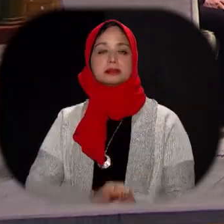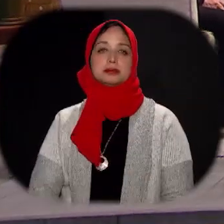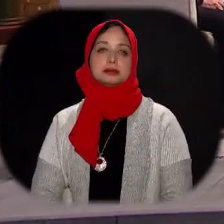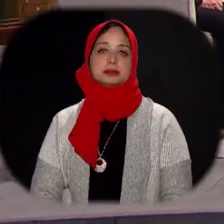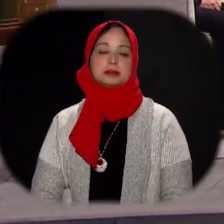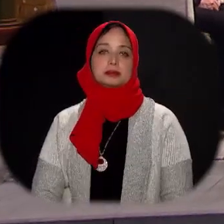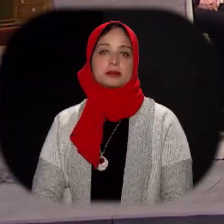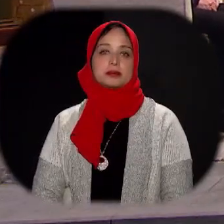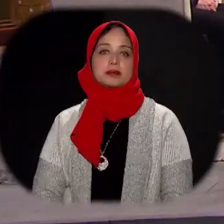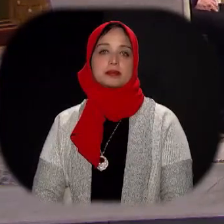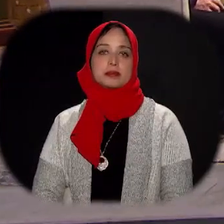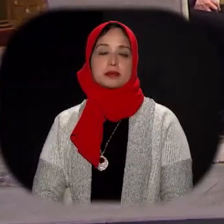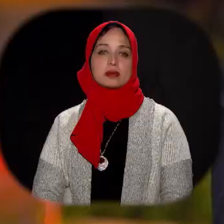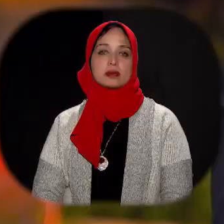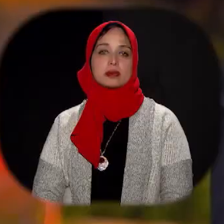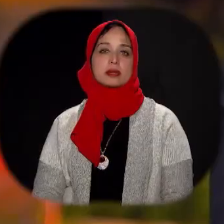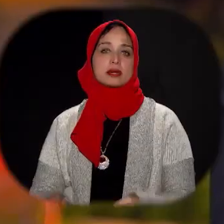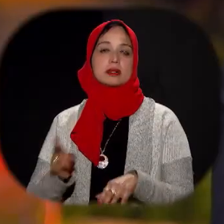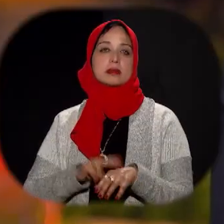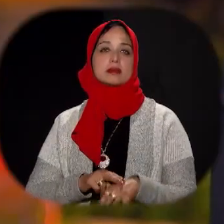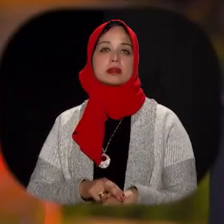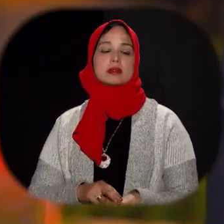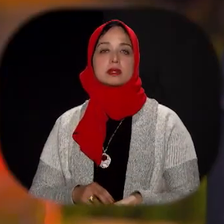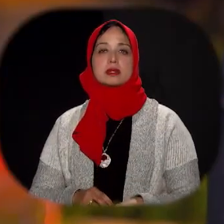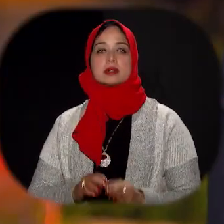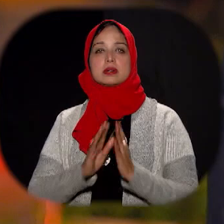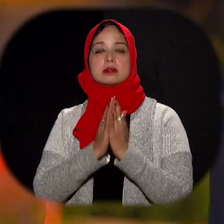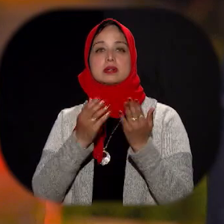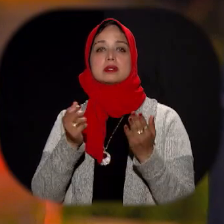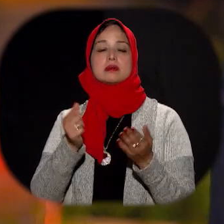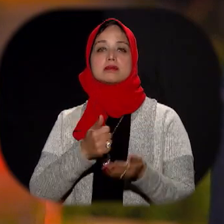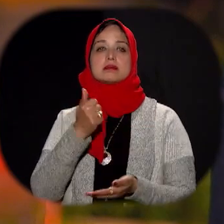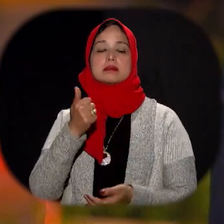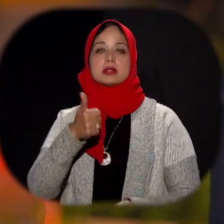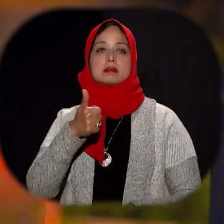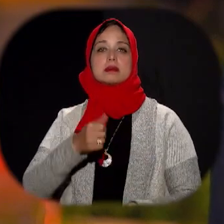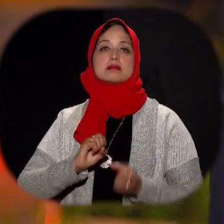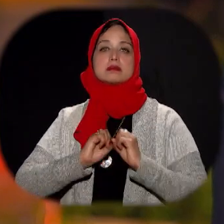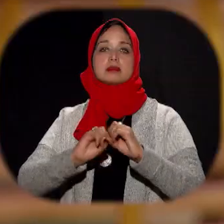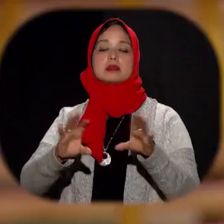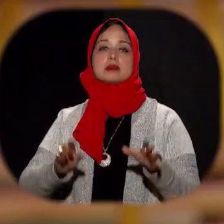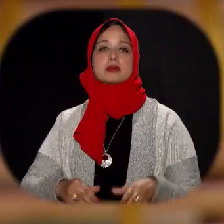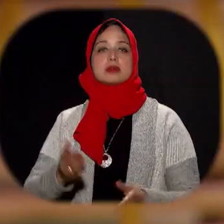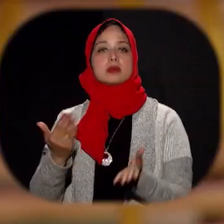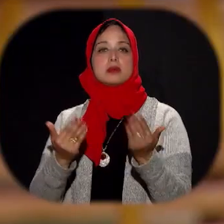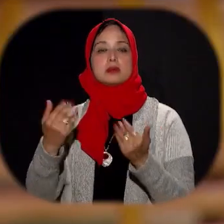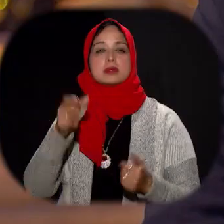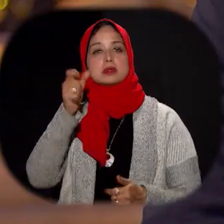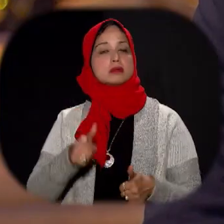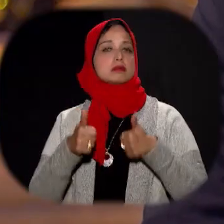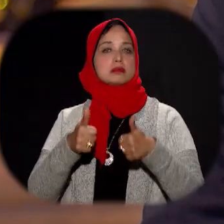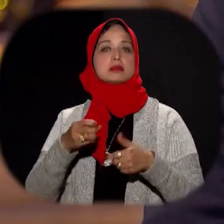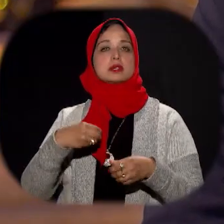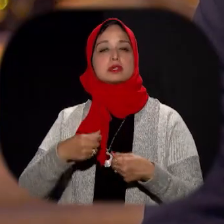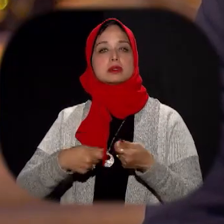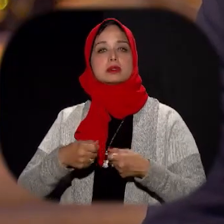مع الكتاب وبالفعل في تقريبا عملنا كذا اصدار بالشكل ده ولقينا الاقبال الجماهيري ابشن هو اه